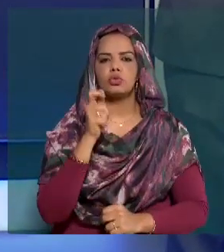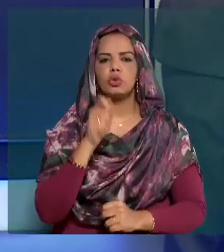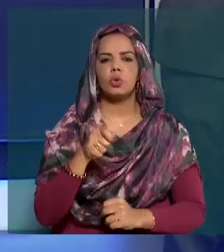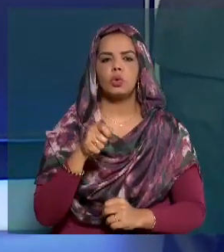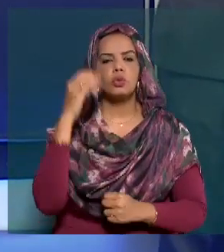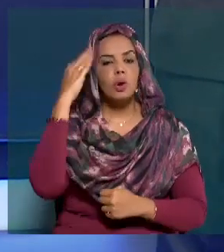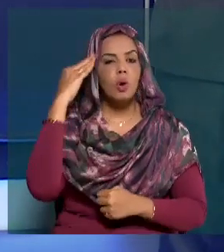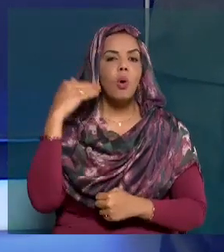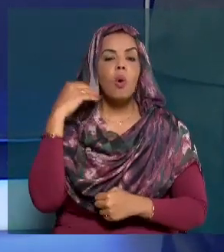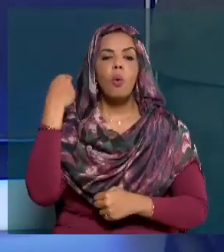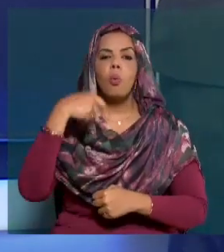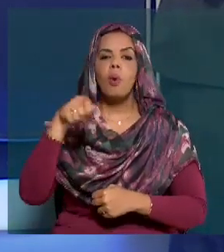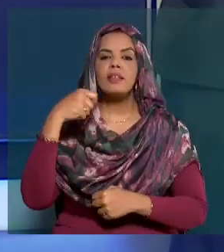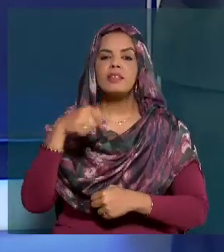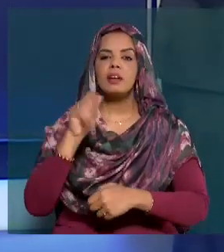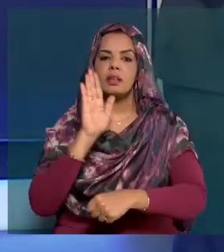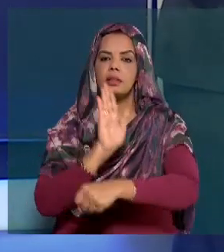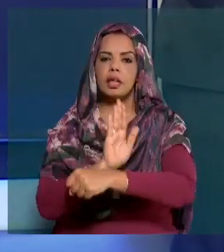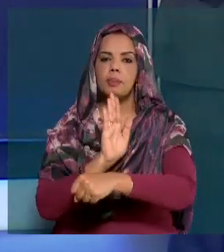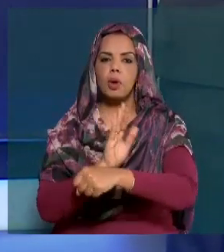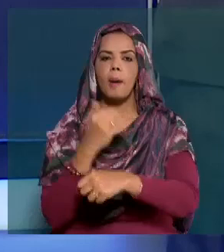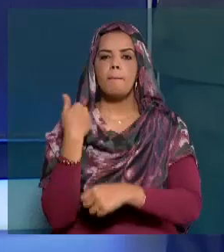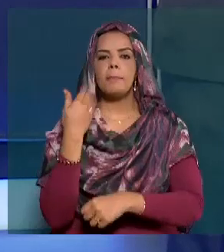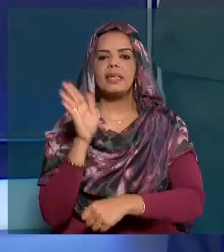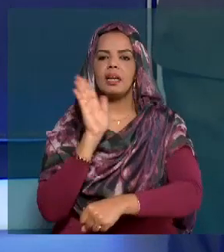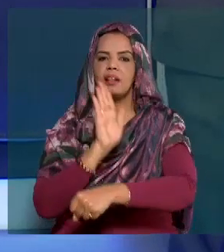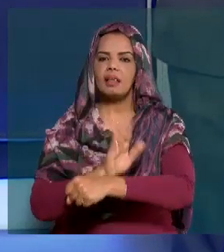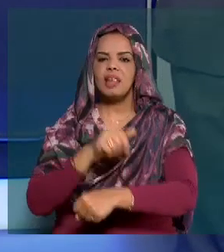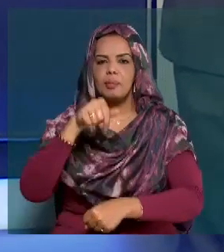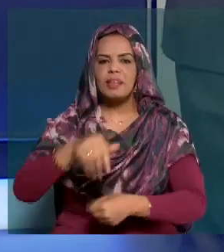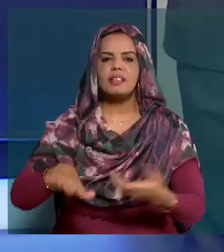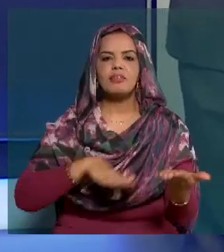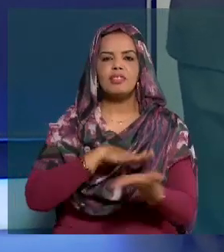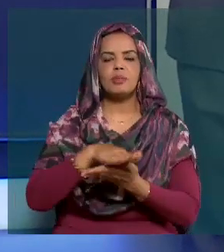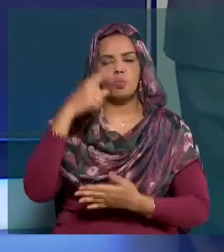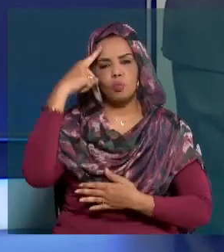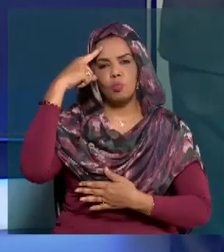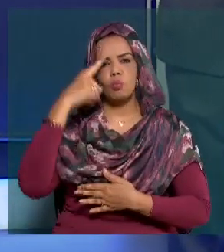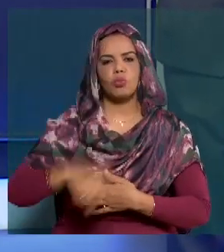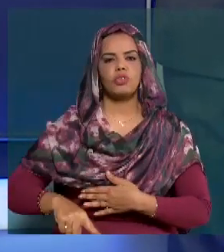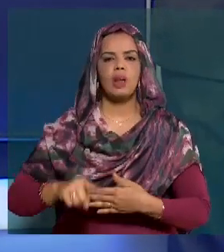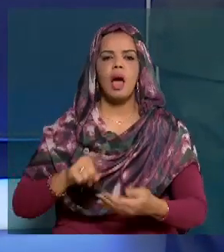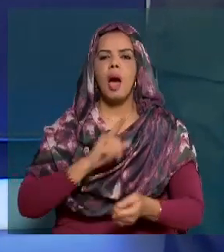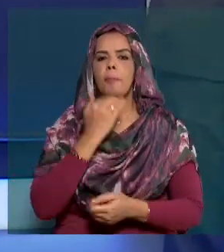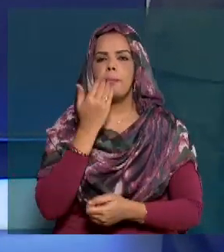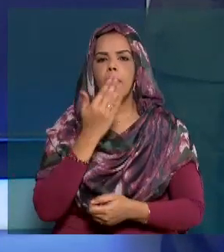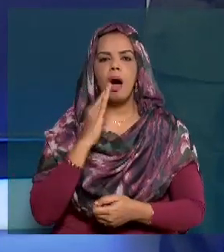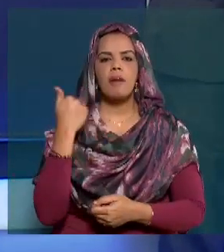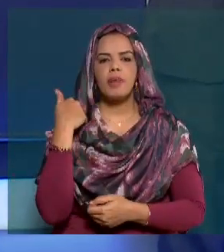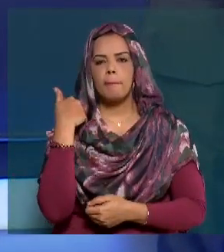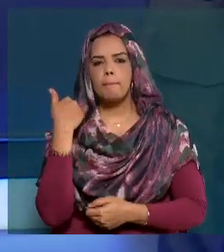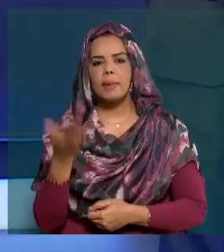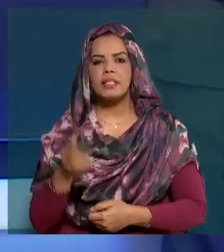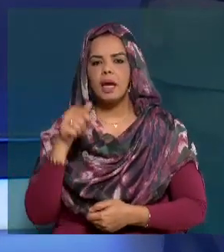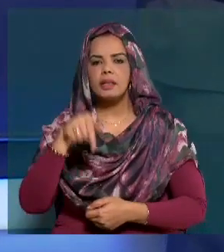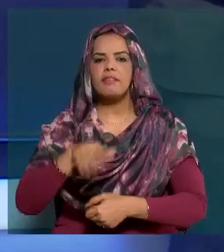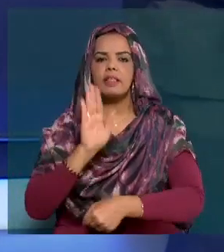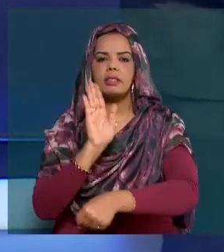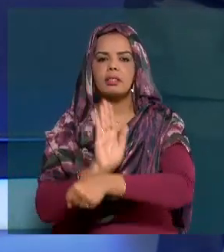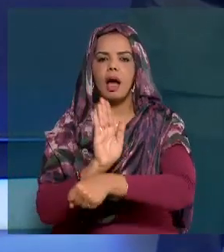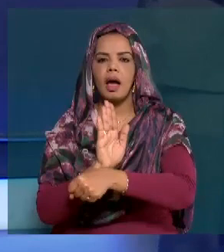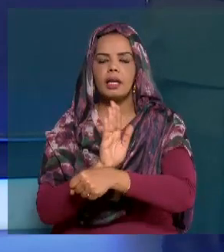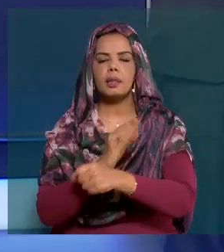التربية والتعليم مشاعر الدولة بأن مجانية التعليم في الظروف الحالية أمر مستحيل، ولا توجد مجانية في التعليم. يضيف الكاتب: